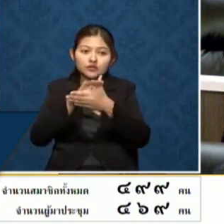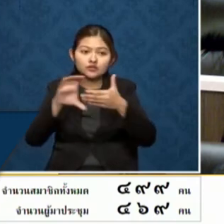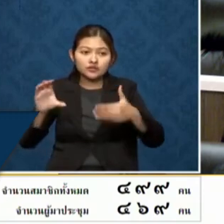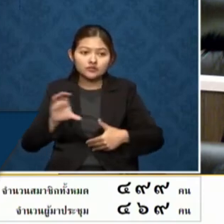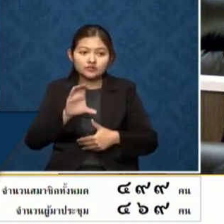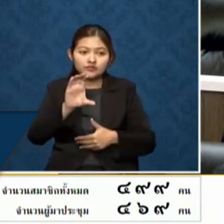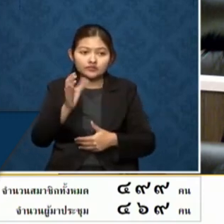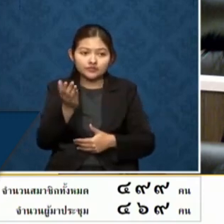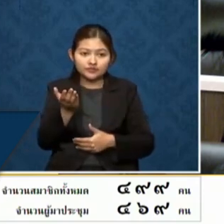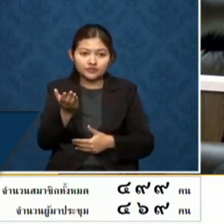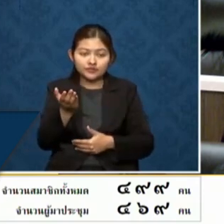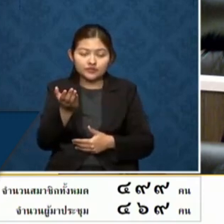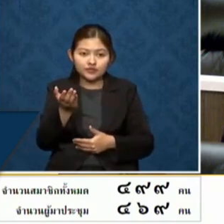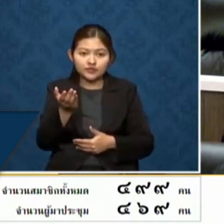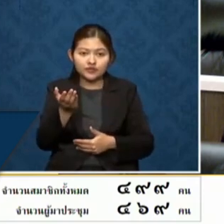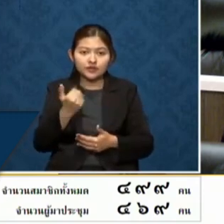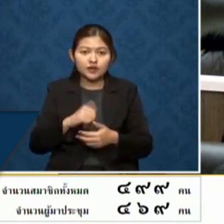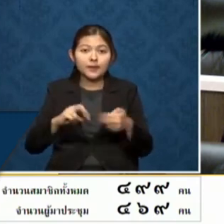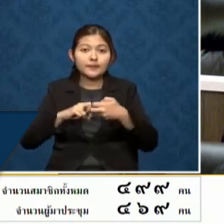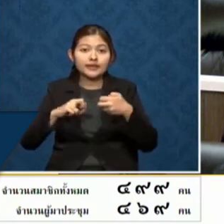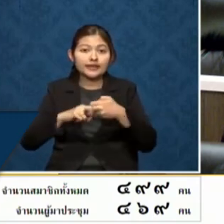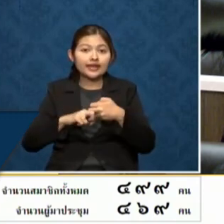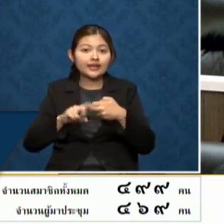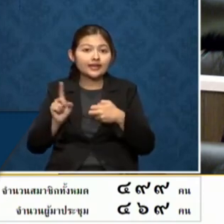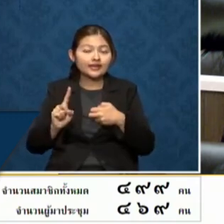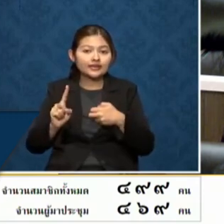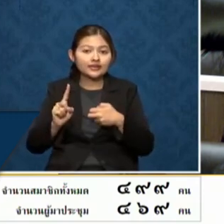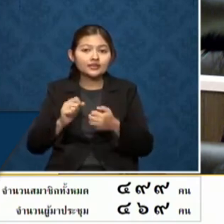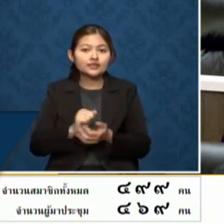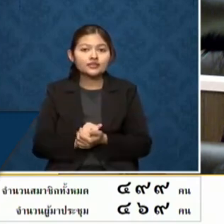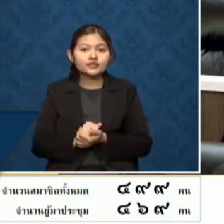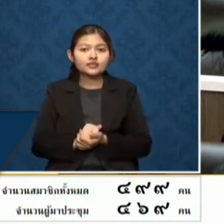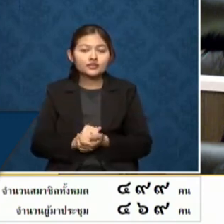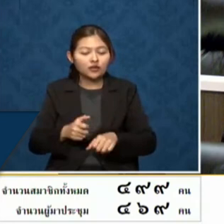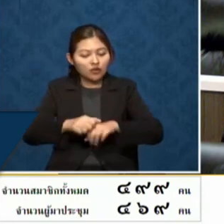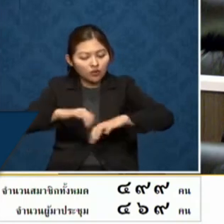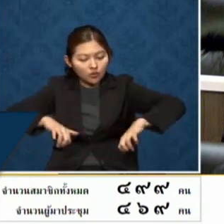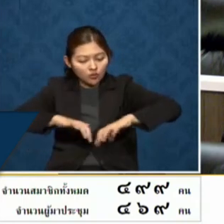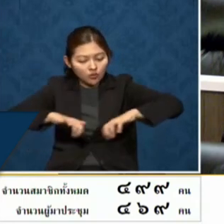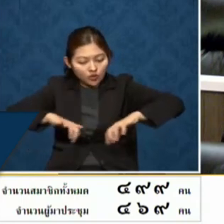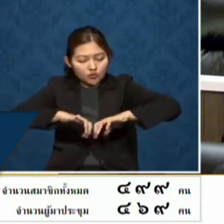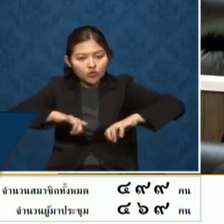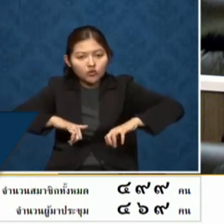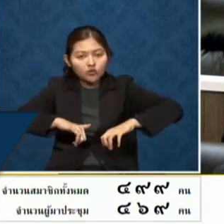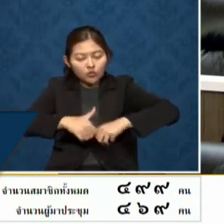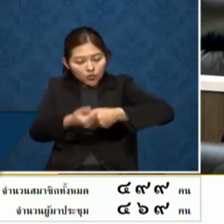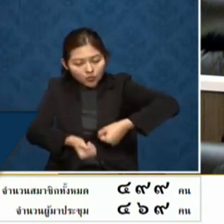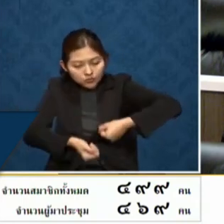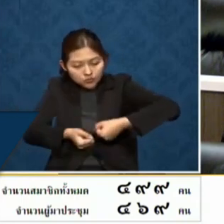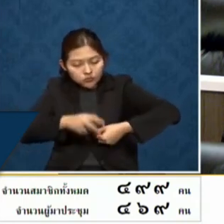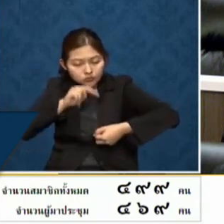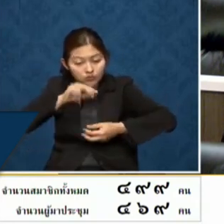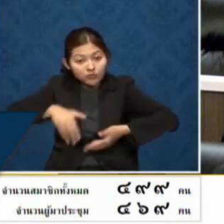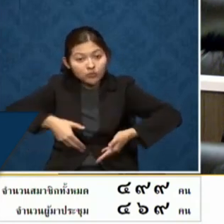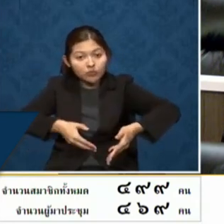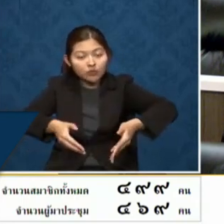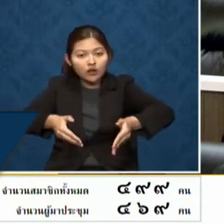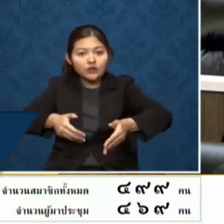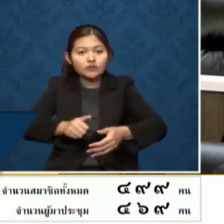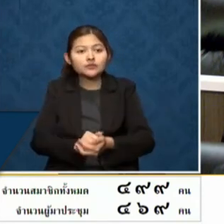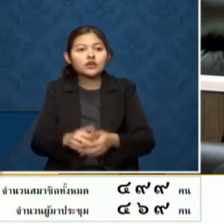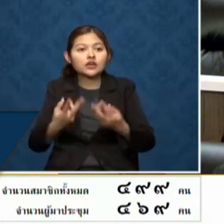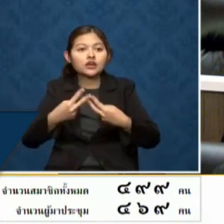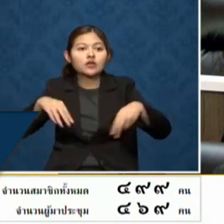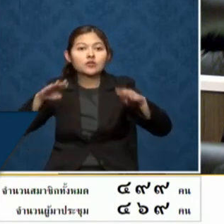ผมปัญหาที่เป็นปัญหานะครับสำหรับการขุดบ่อบาดาลนะครับและตั้งหอถังนะครับก็คือสำหรับในพื้นที่